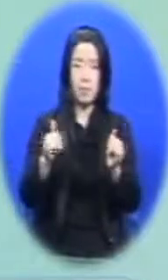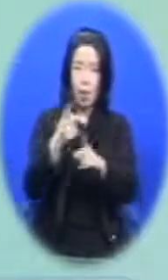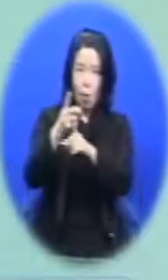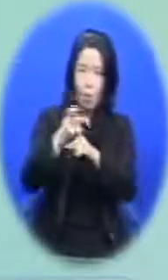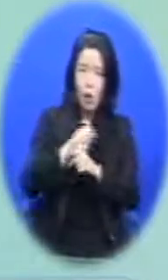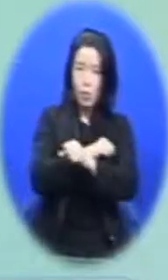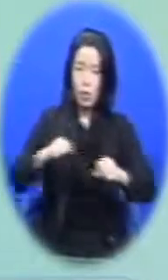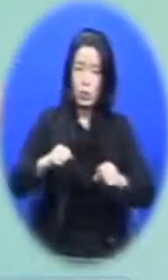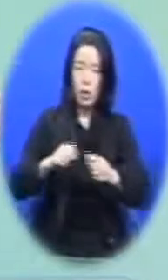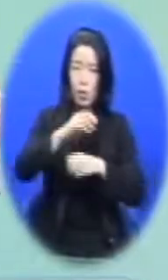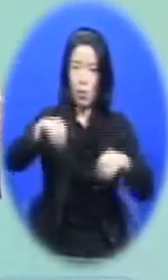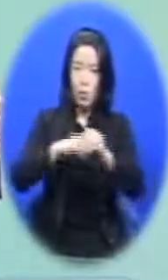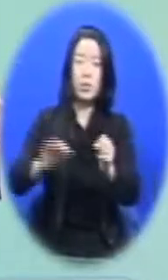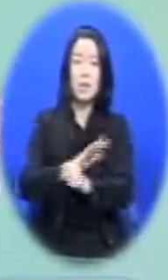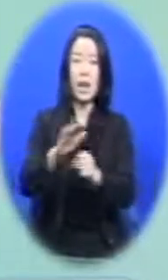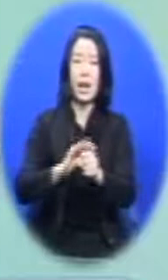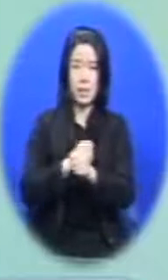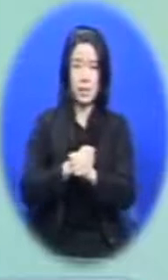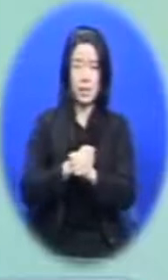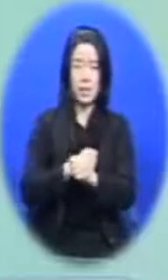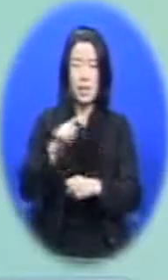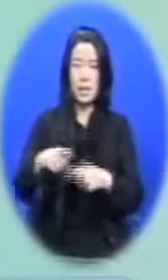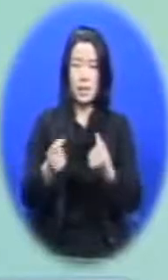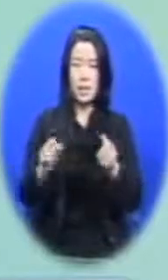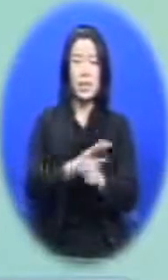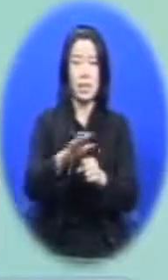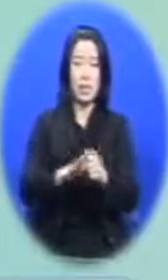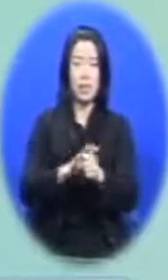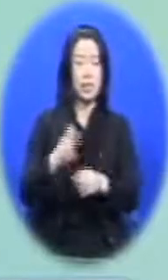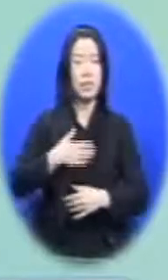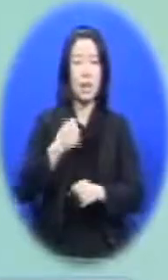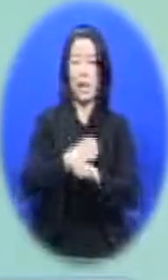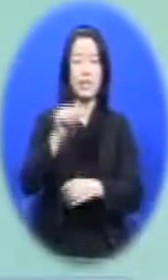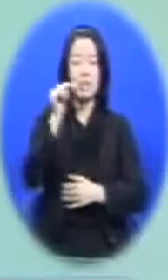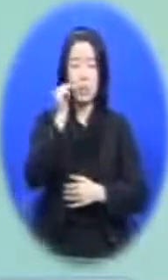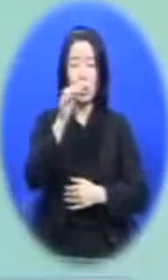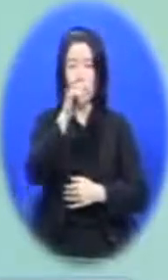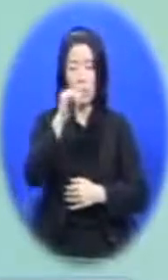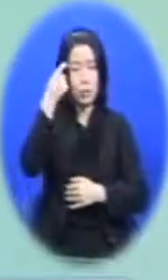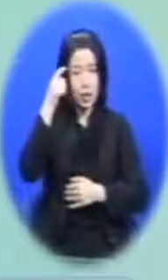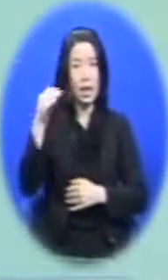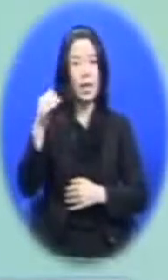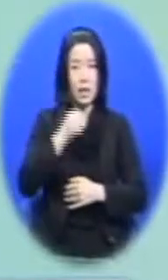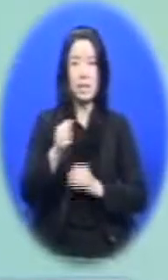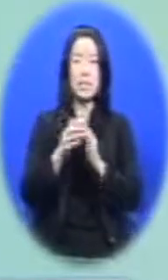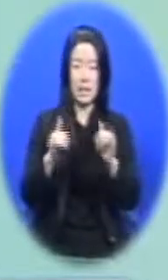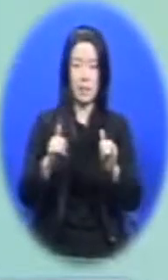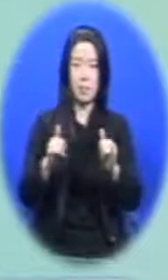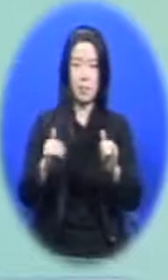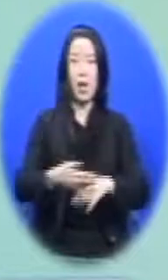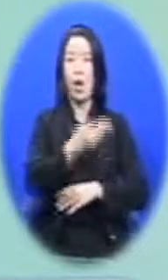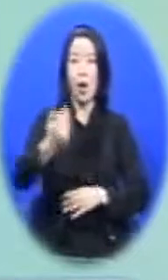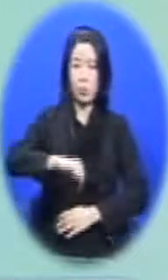원수를 용서하고 오히려 사랑하는 이런 사랑을 나는 하지 못하고 있다고 생각하는 사람은